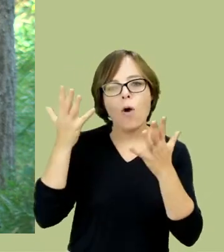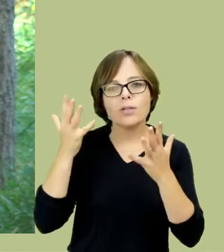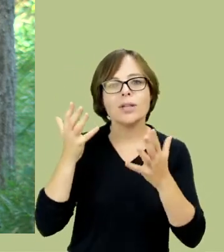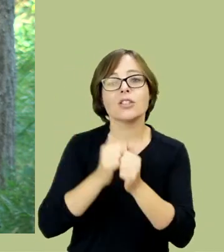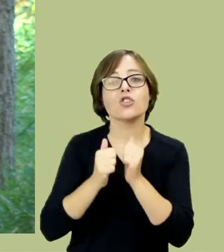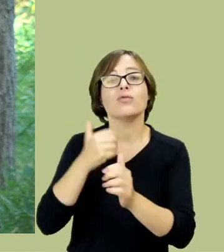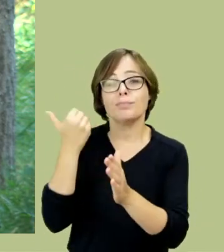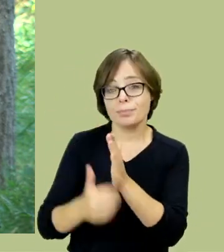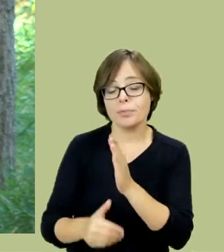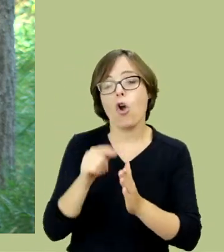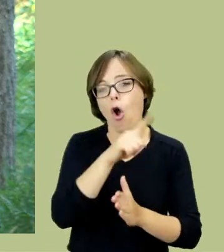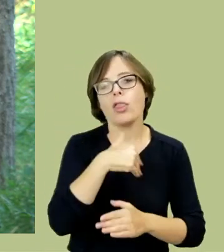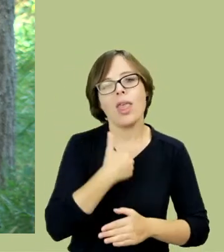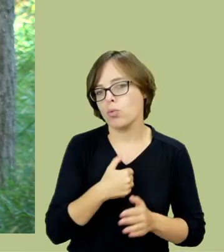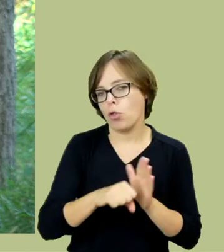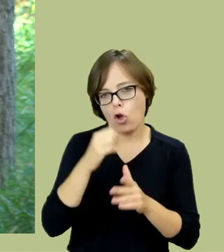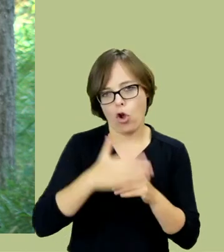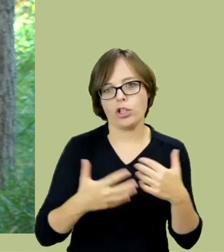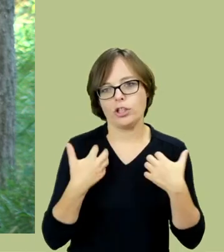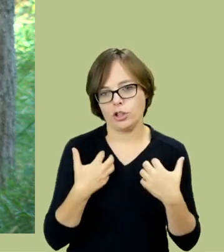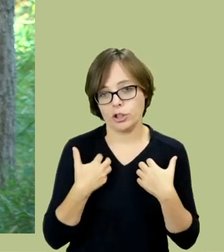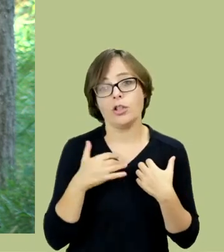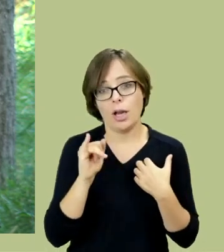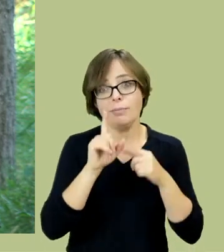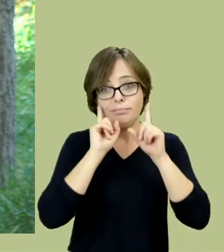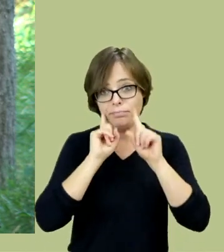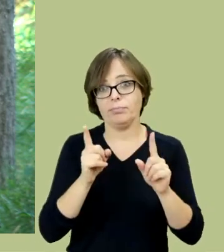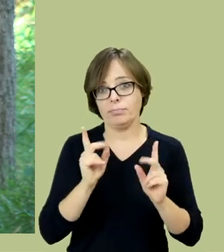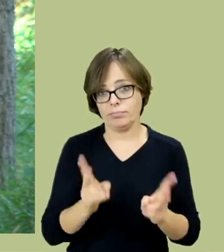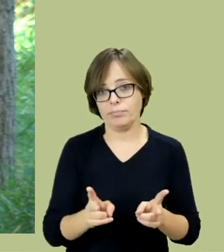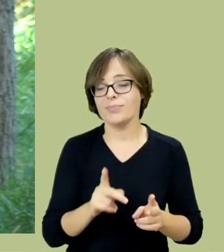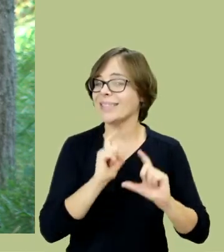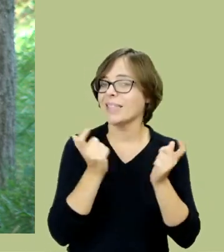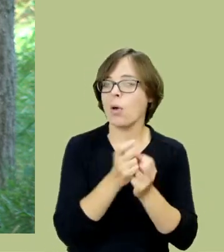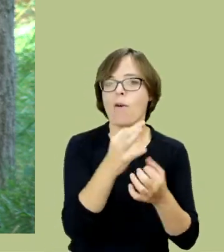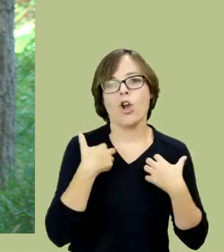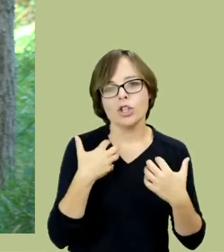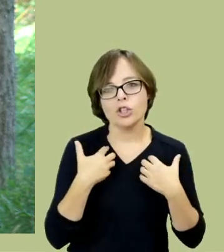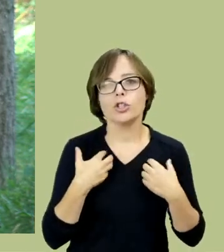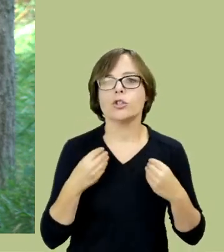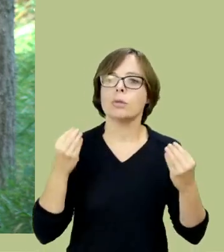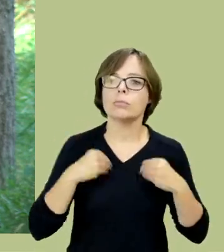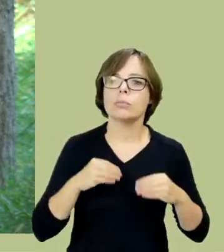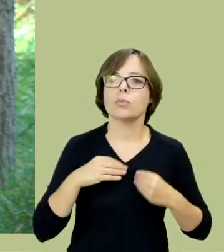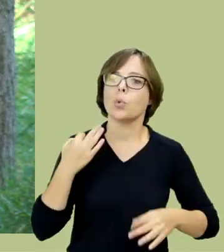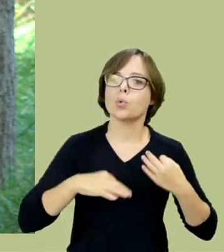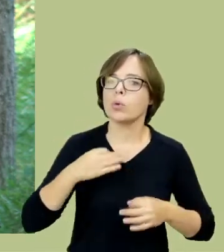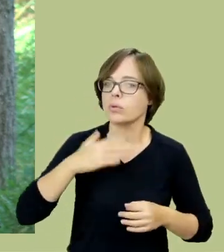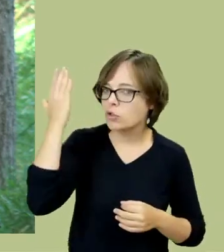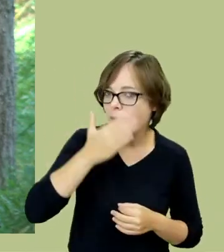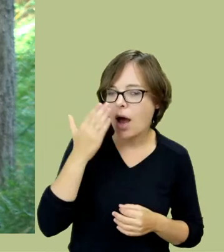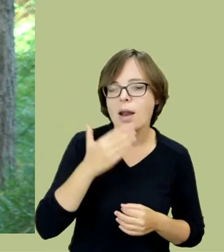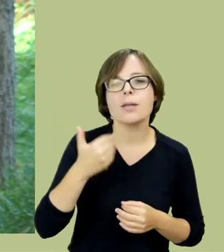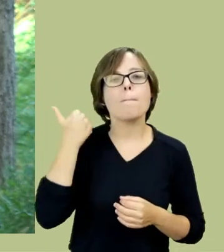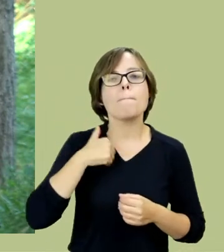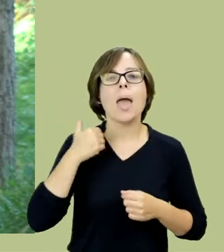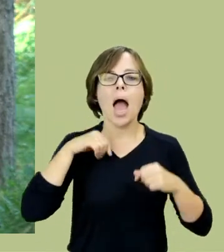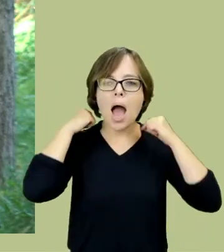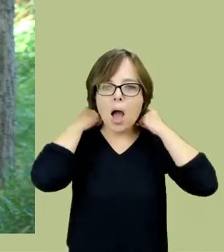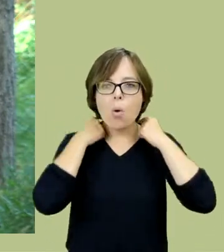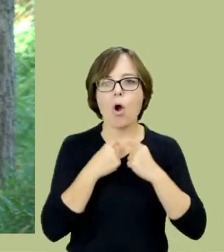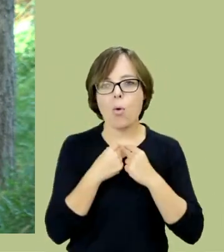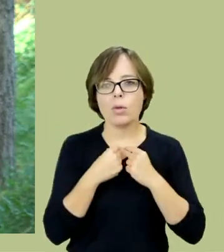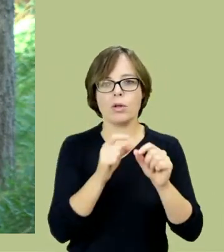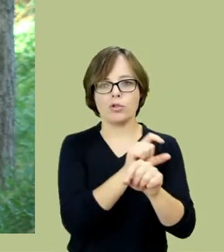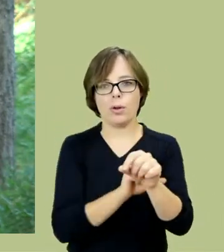życia. Dotrzymała słowa. Całe życie ubierała się w czarną suknię z białymi, bielutkimi kołnierzykami i